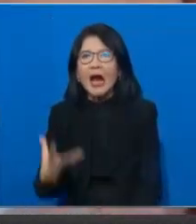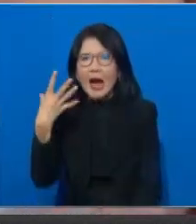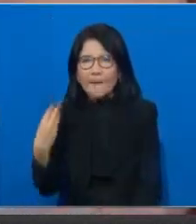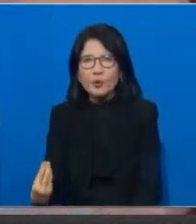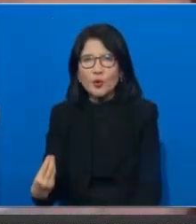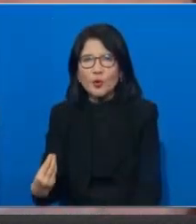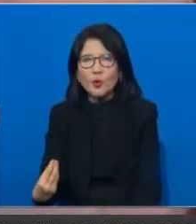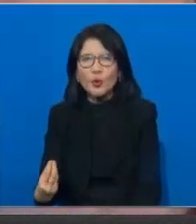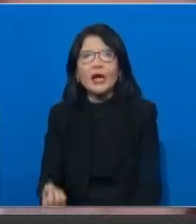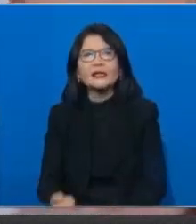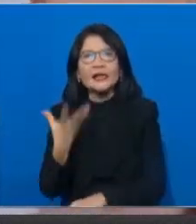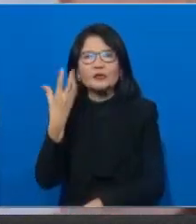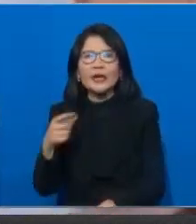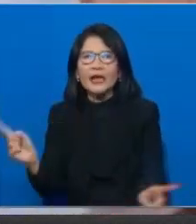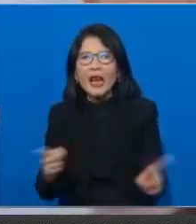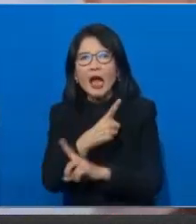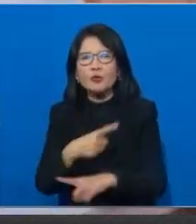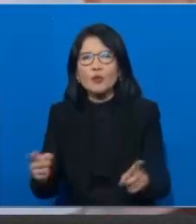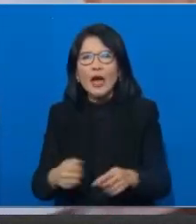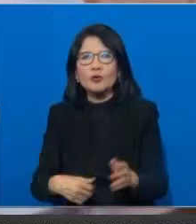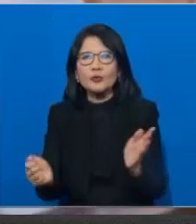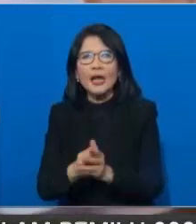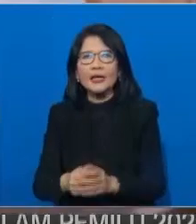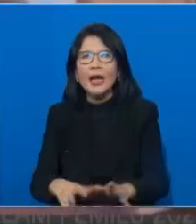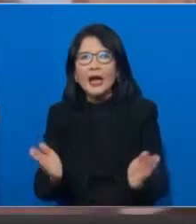memutar lagu kasidah dan selawat.